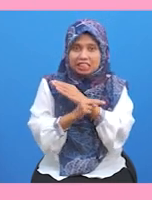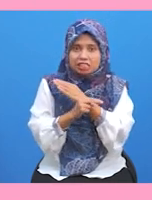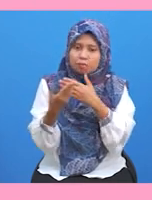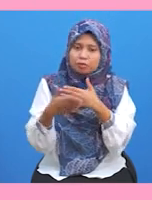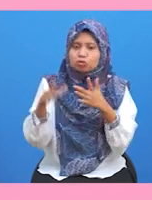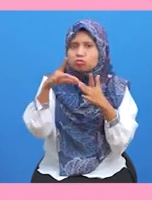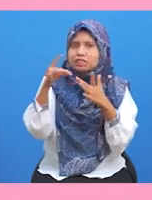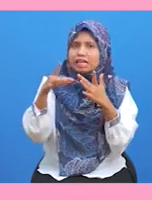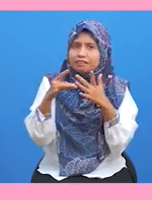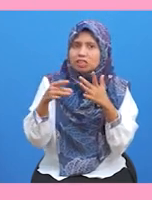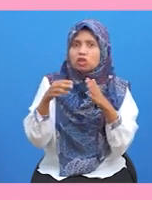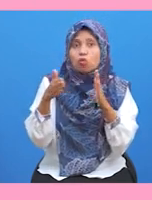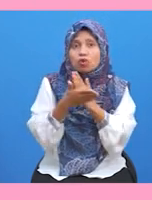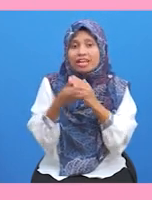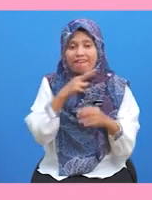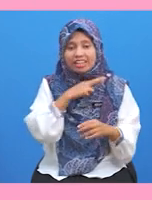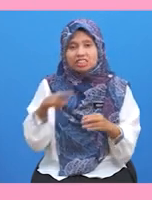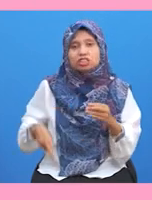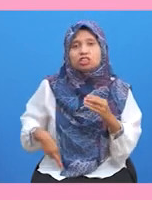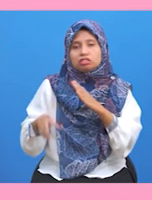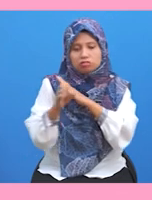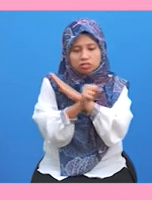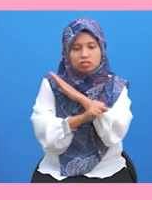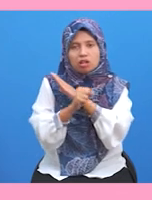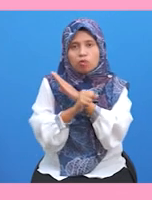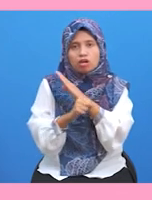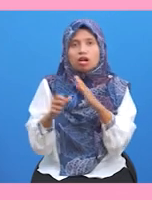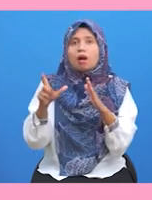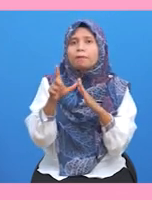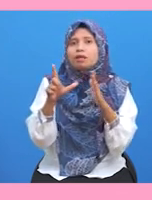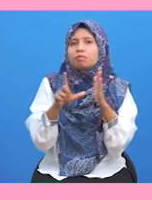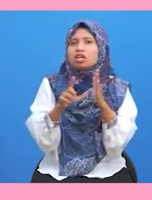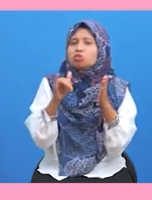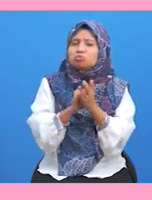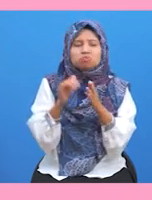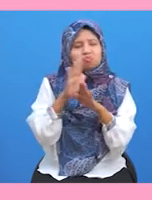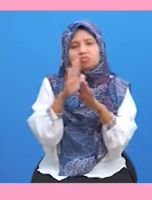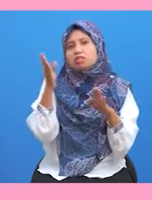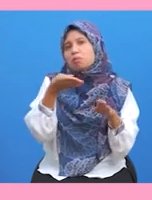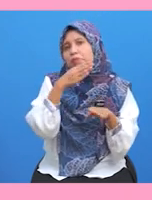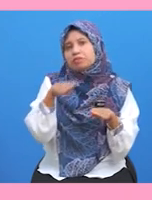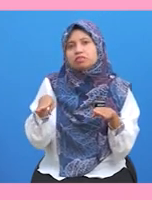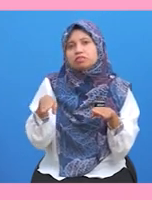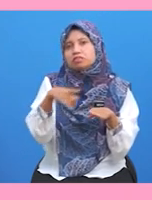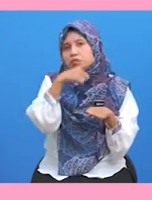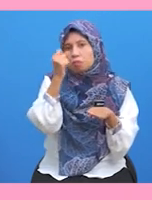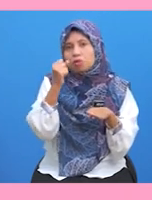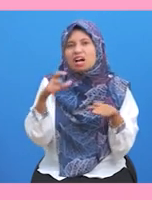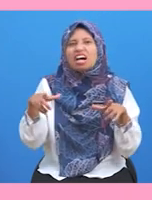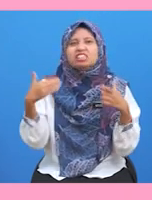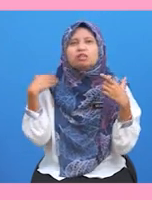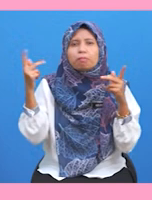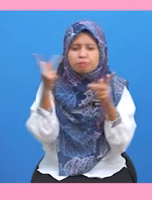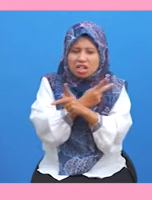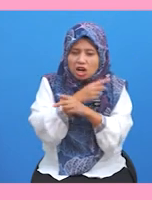dilantik oleh Raja Sarawak. Walau bagaimanapun, perlembagaan ini gagal dilaksanakan kerana berlakunya